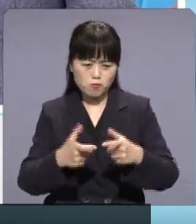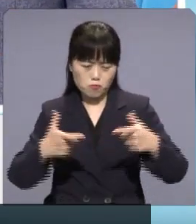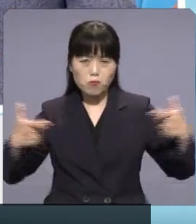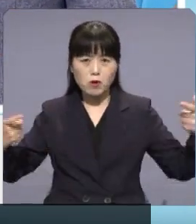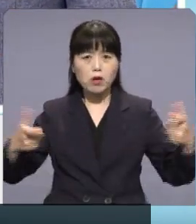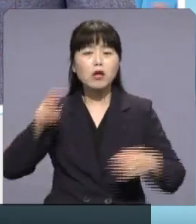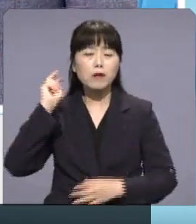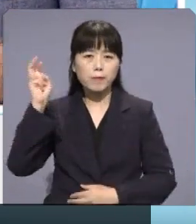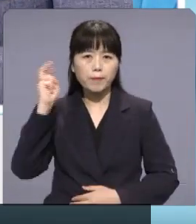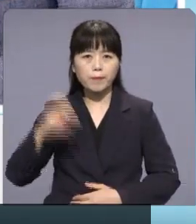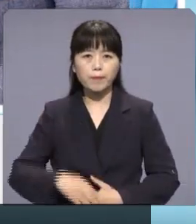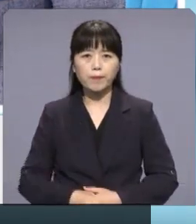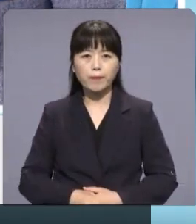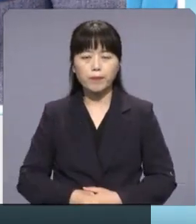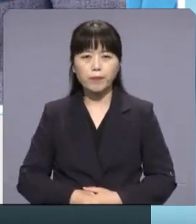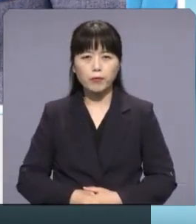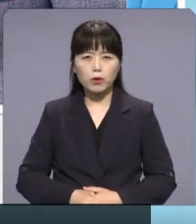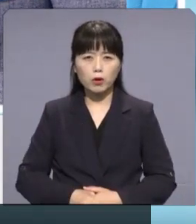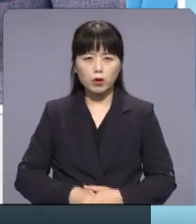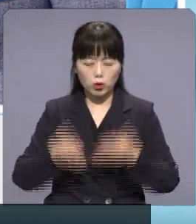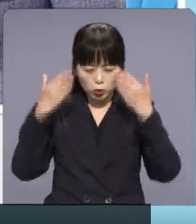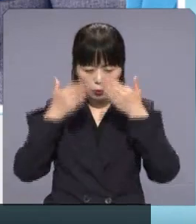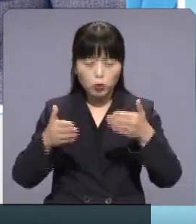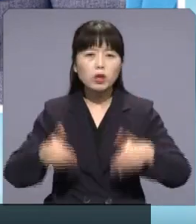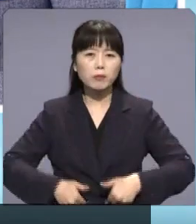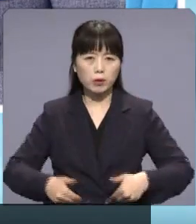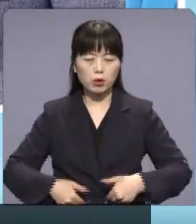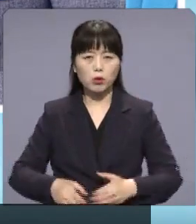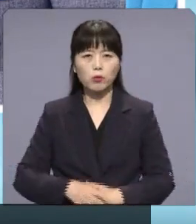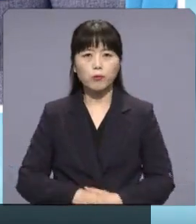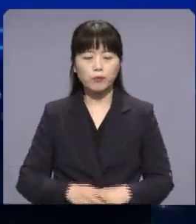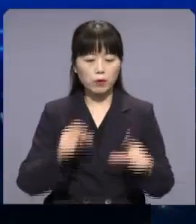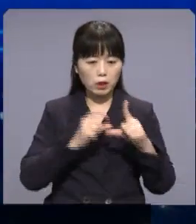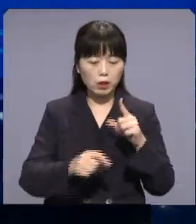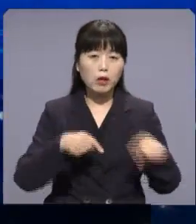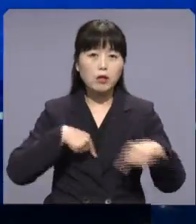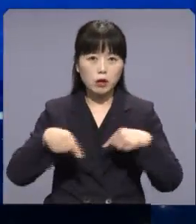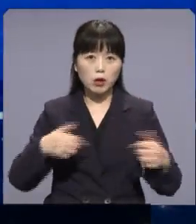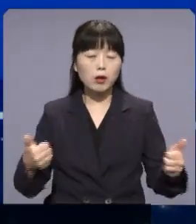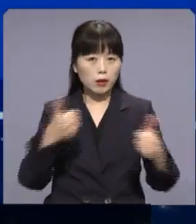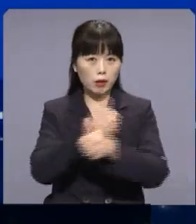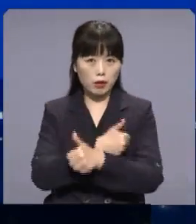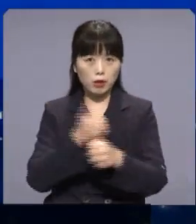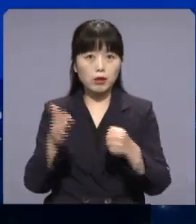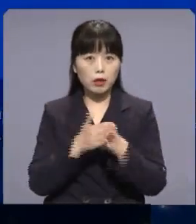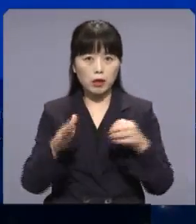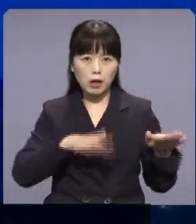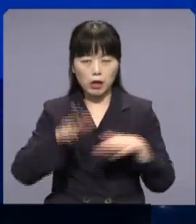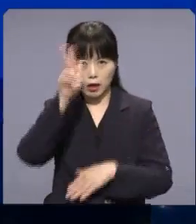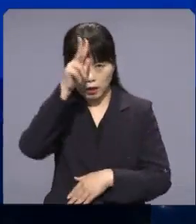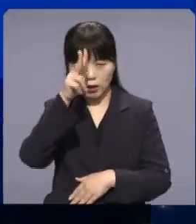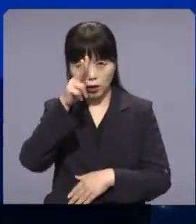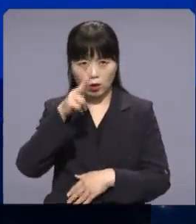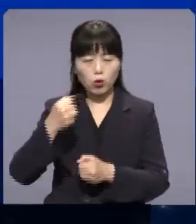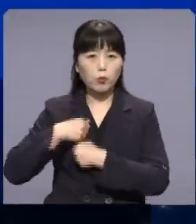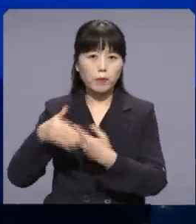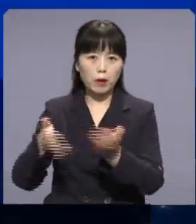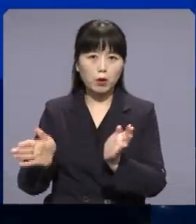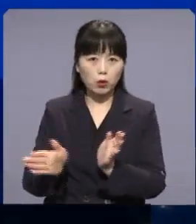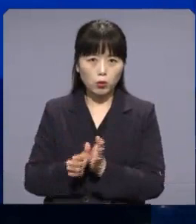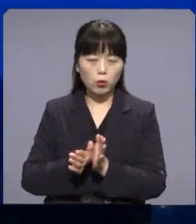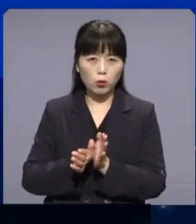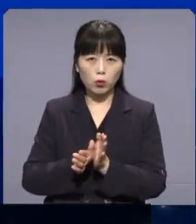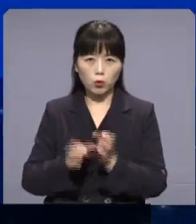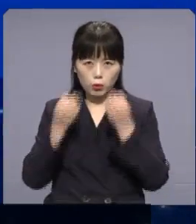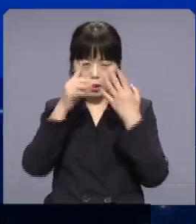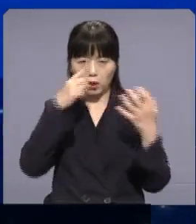보여요. 그래서 상당히 눈여겨봐야 될것 같습니다. 네. 일각에서는 정권이 바뀌니까 해경과 국방부가 새 정권의